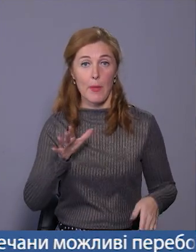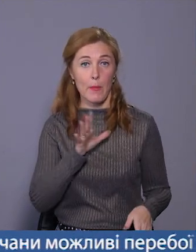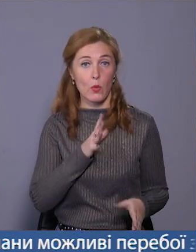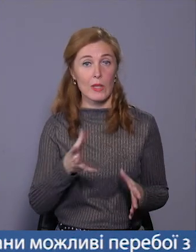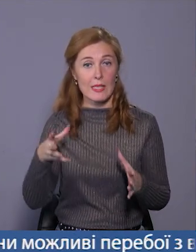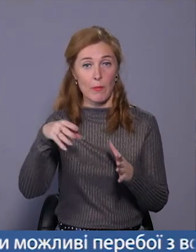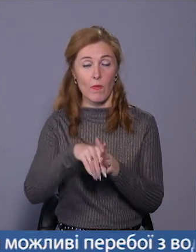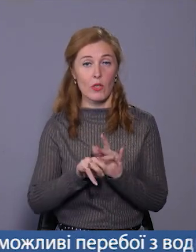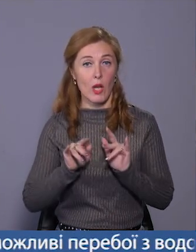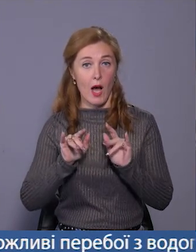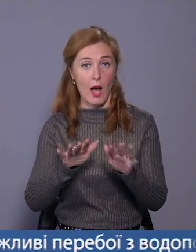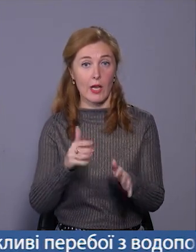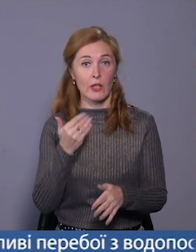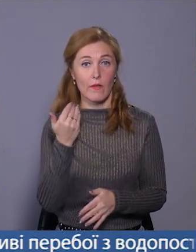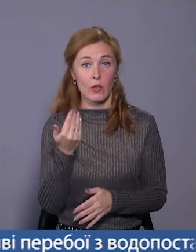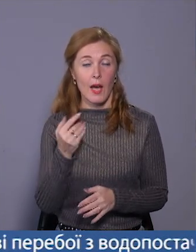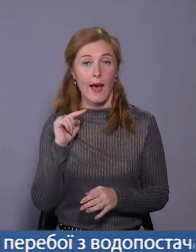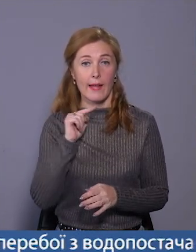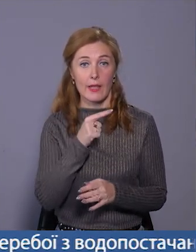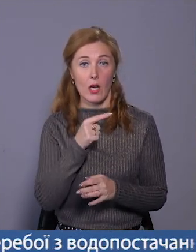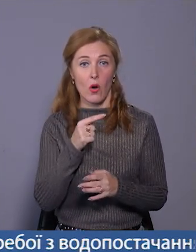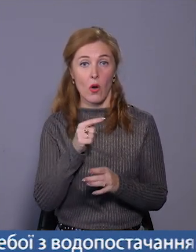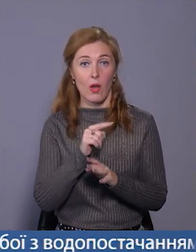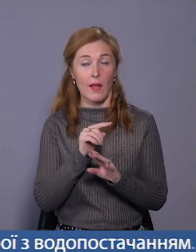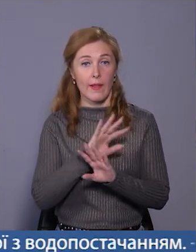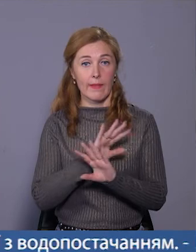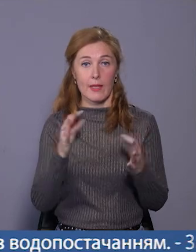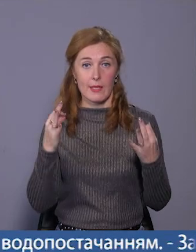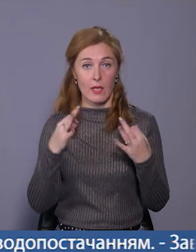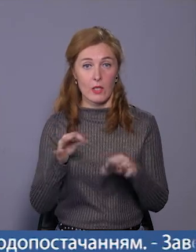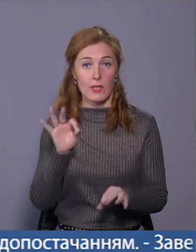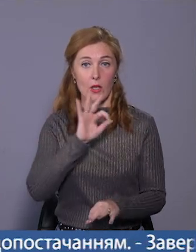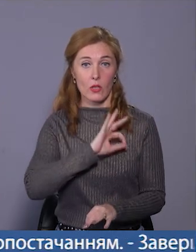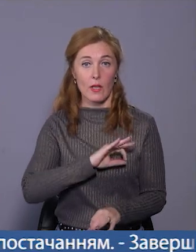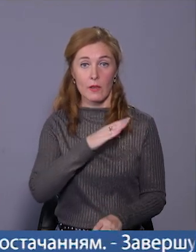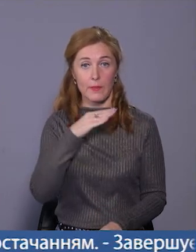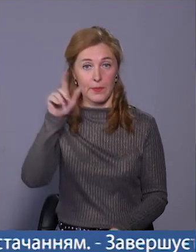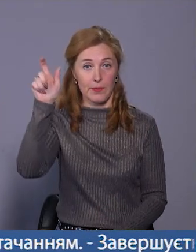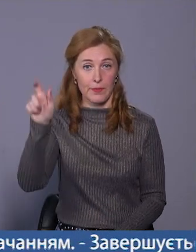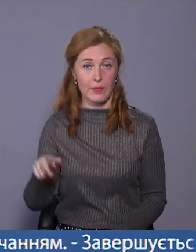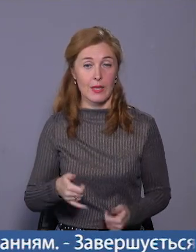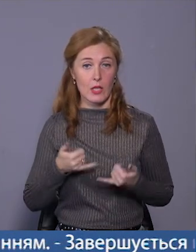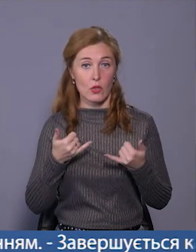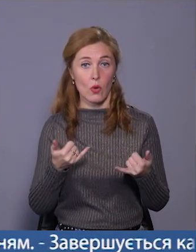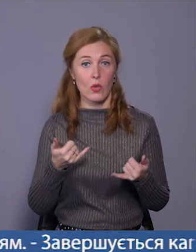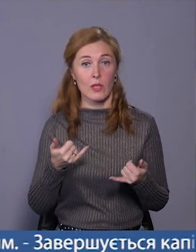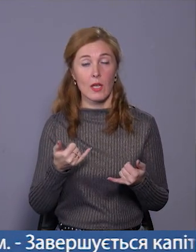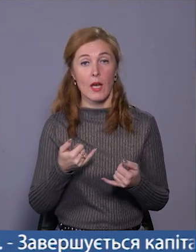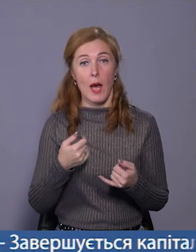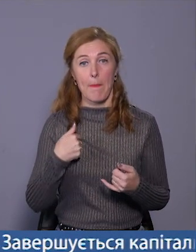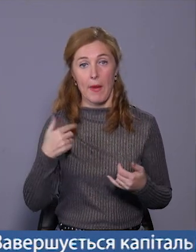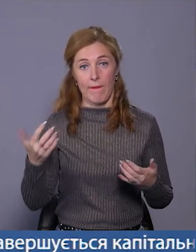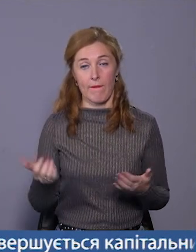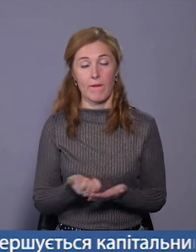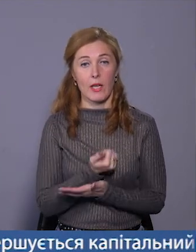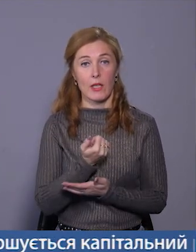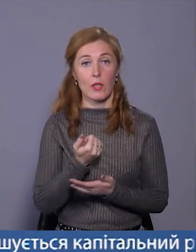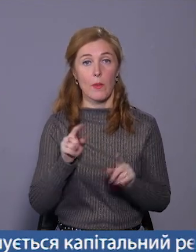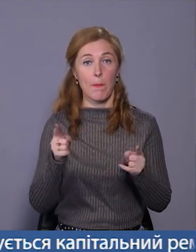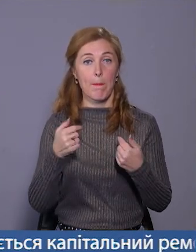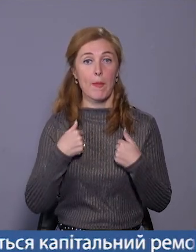запроваджена акція «Твоя енергонезалежність», з якою скористалась досить велика кількість подолян, на сьогодні вони в значному виграші. Тому що вони купили газ